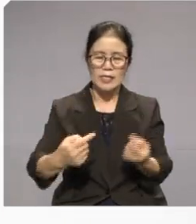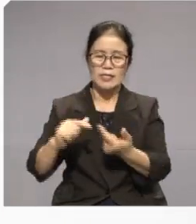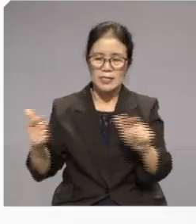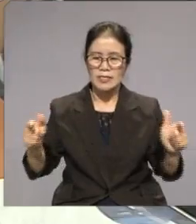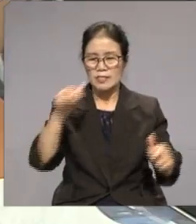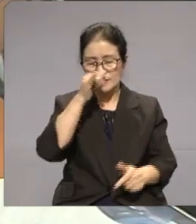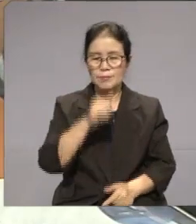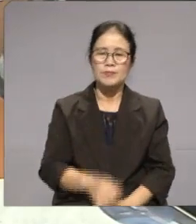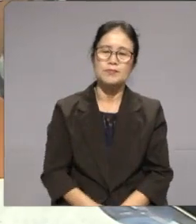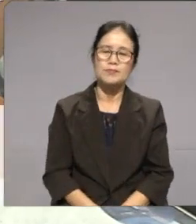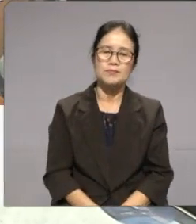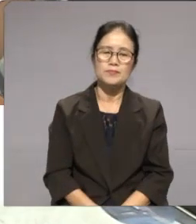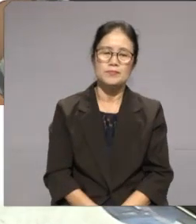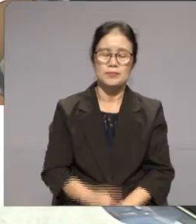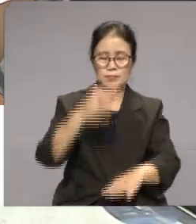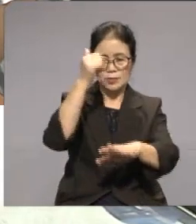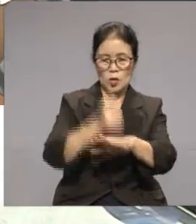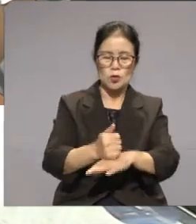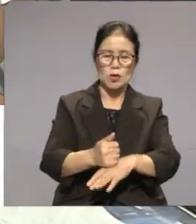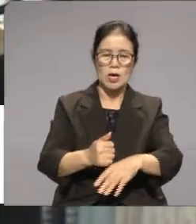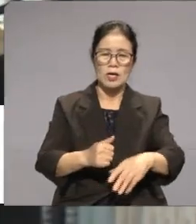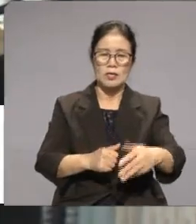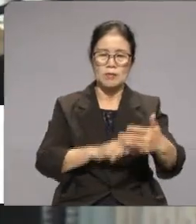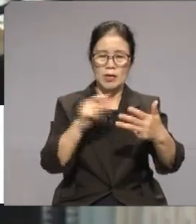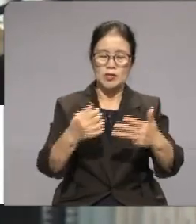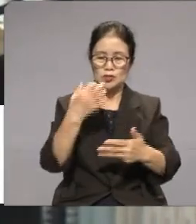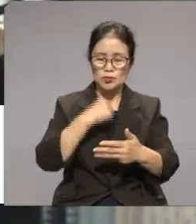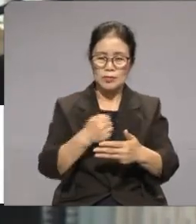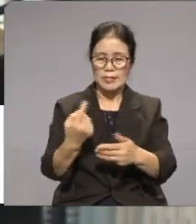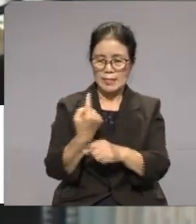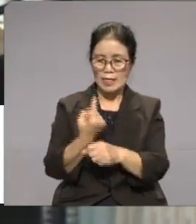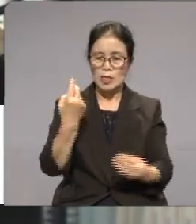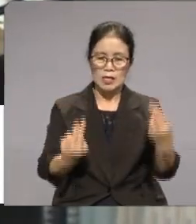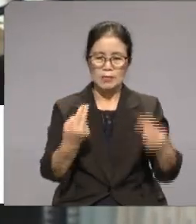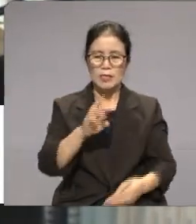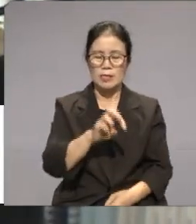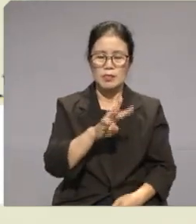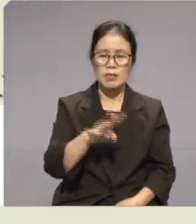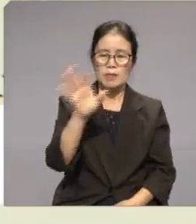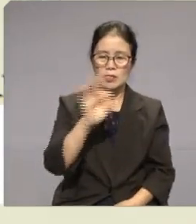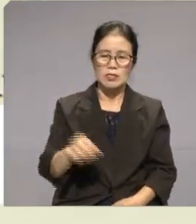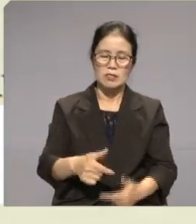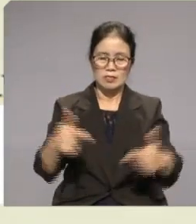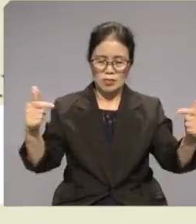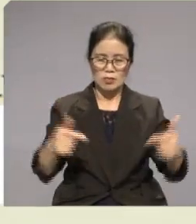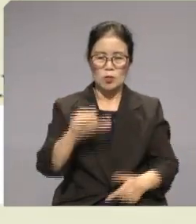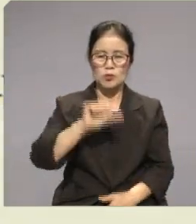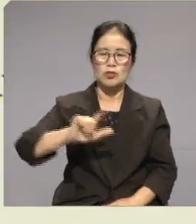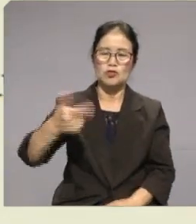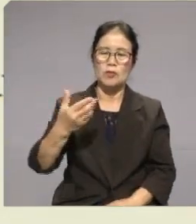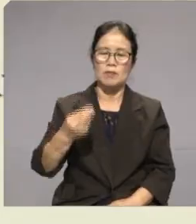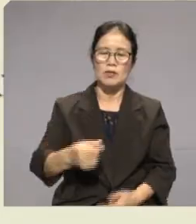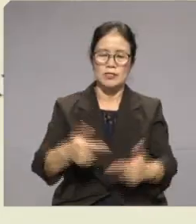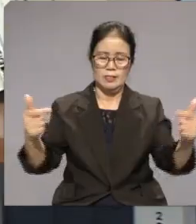도입했습니다. 그 결과 지난달 수익은 지난해 동월 대비 34% 오른 5,600만 원이